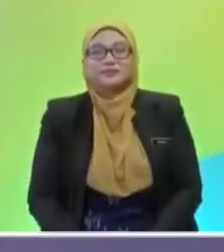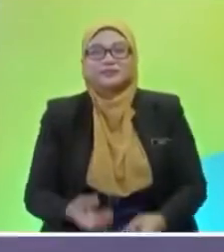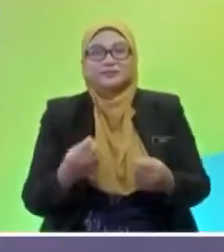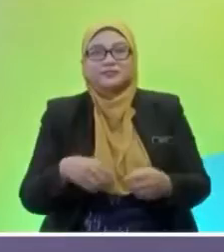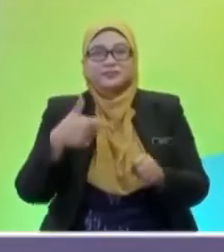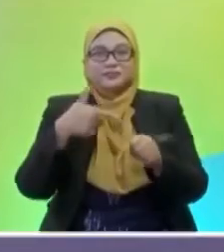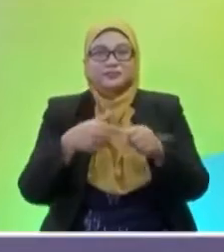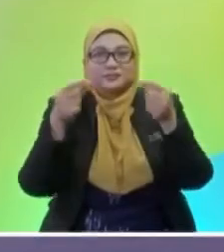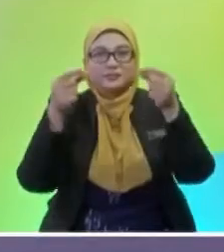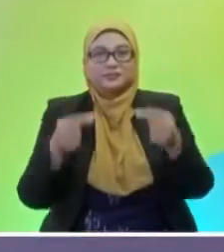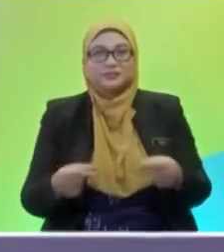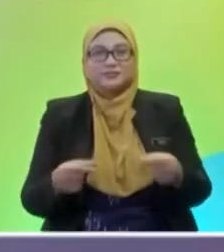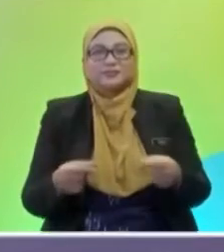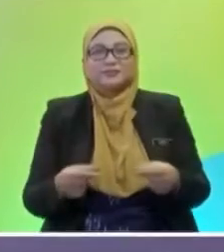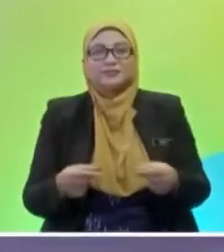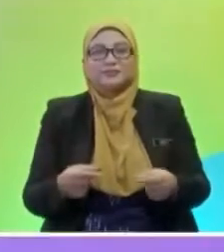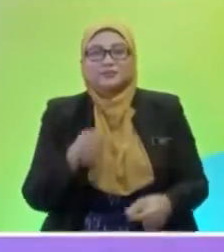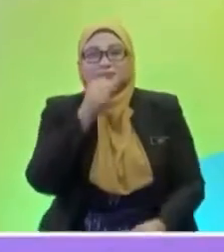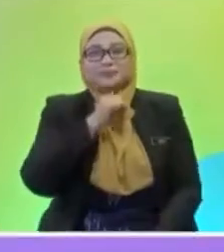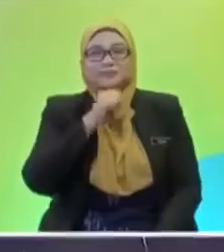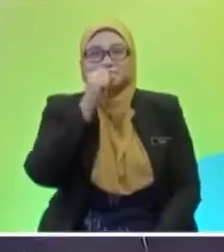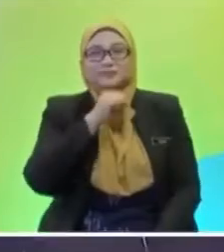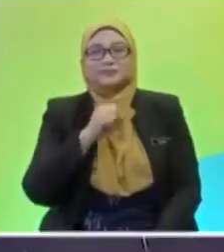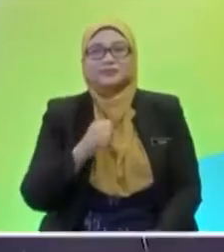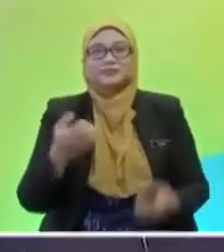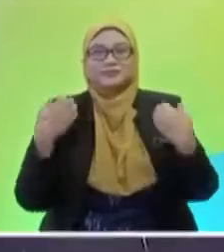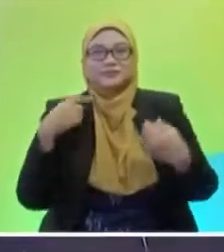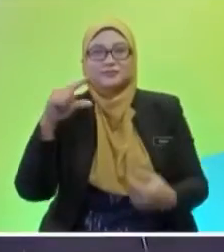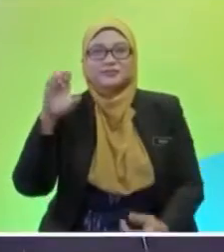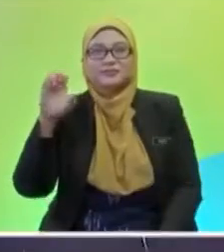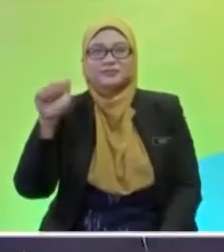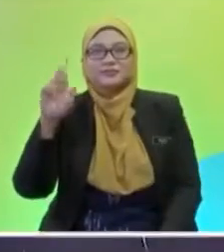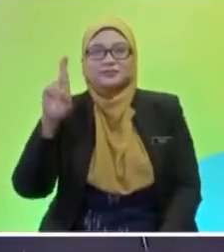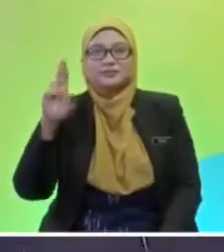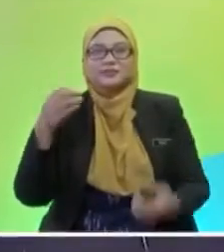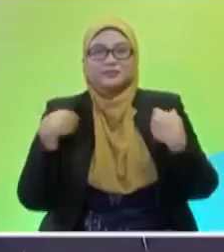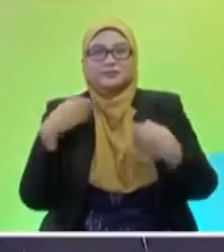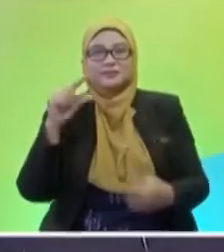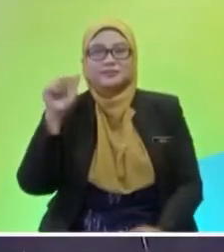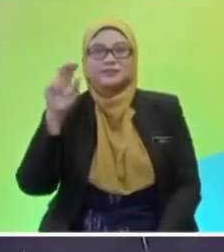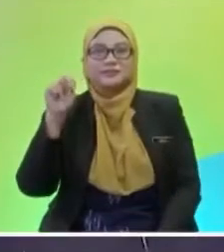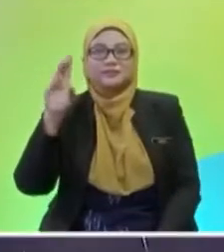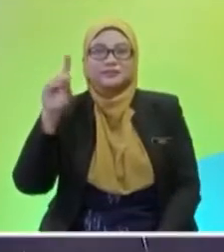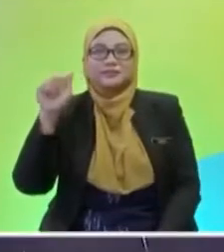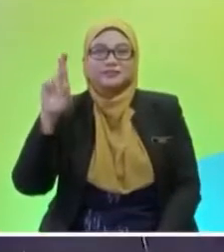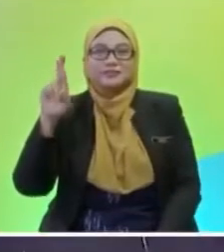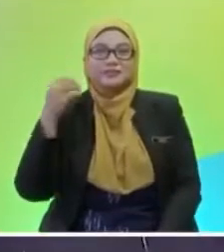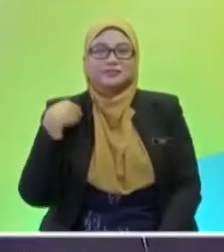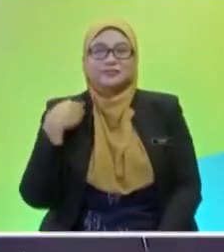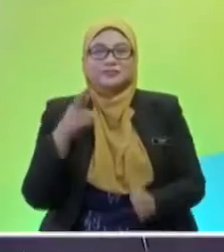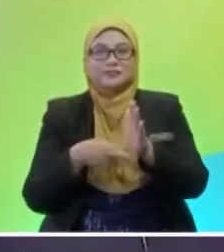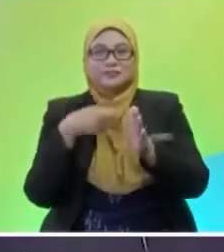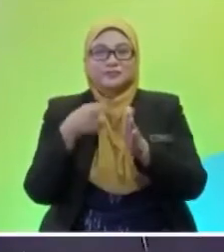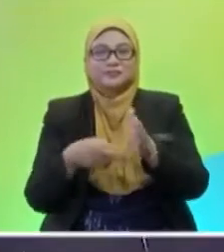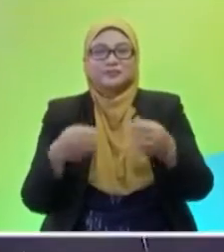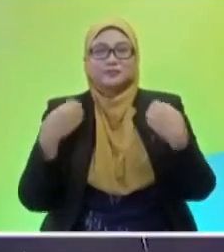gear. Ada gear. Alright. Ganda, ada roda. Ini roda. Ada pemegang